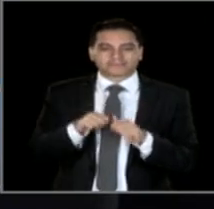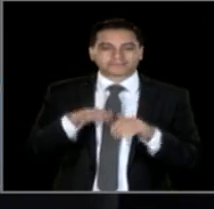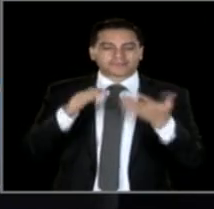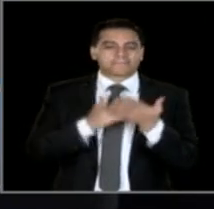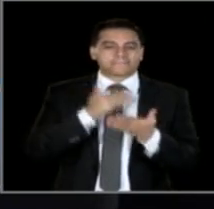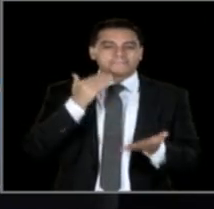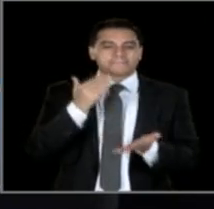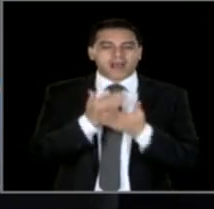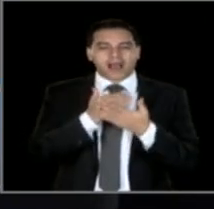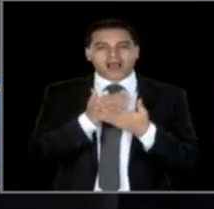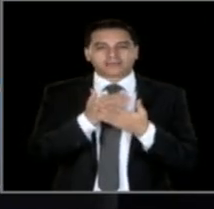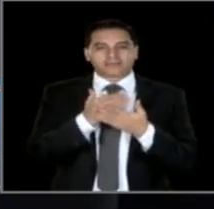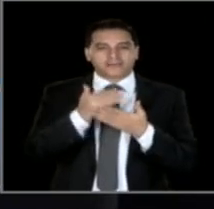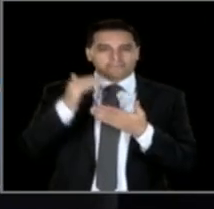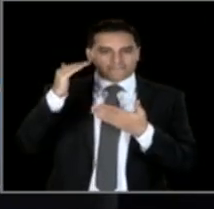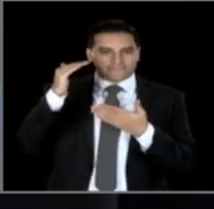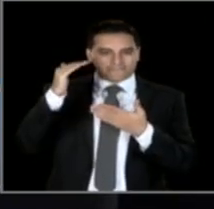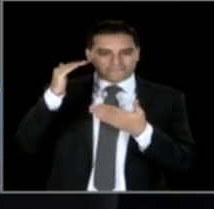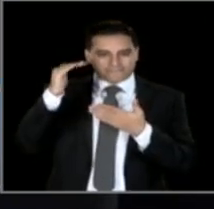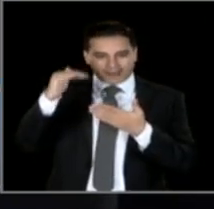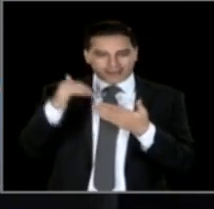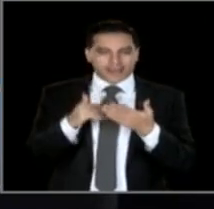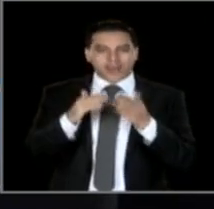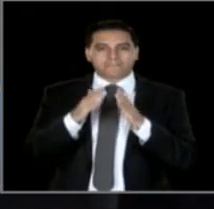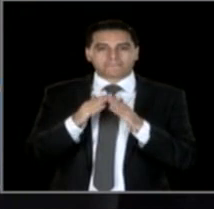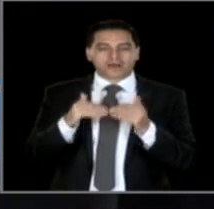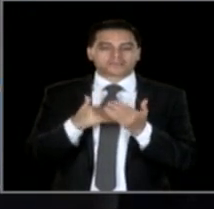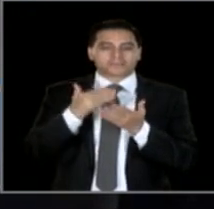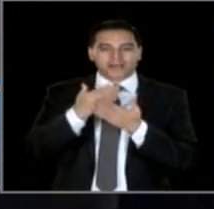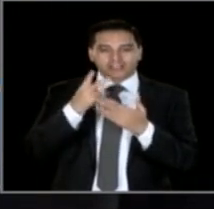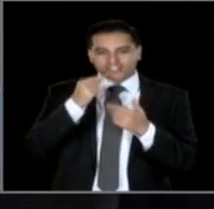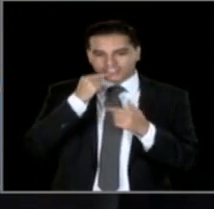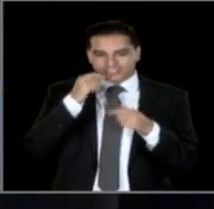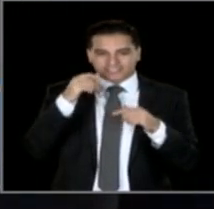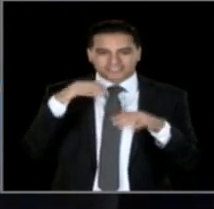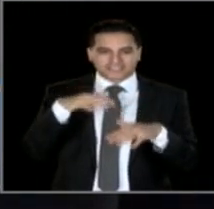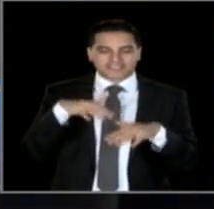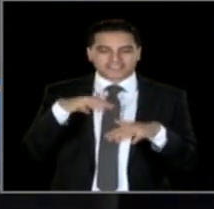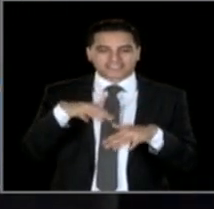بعد ما رجع مصر بعد 20 سنة من المنفى